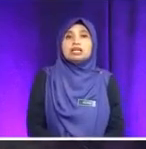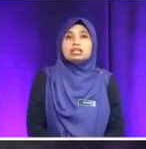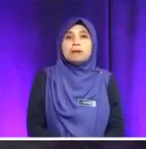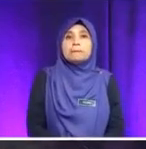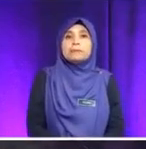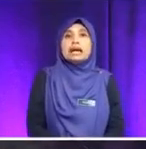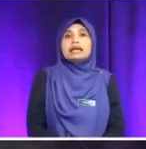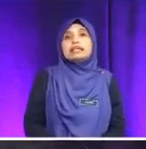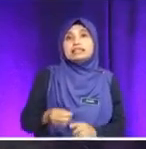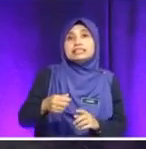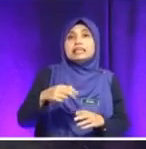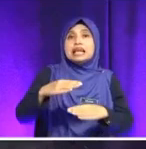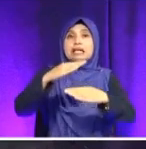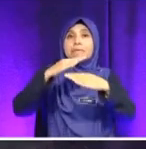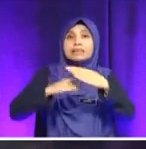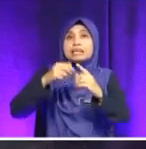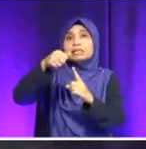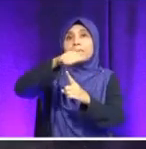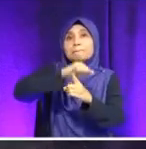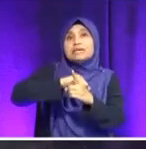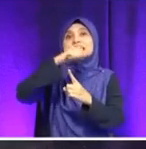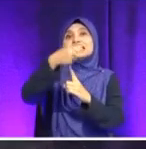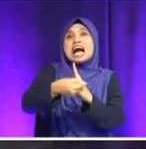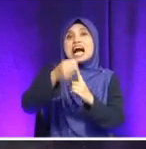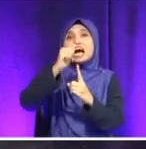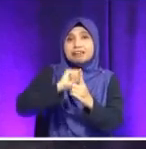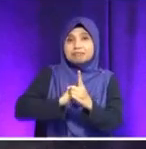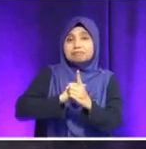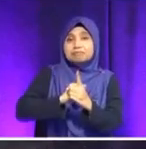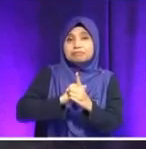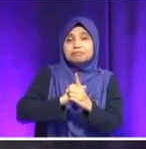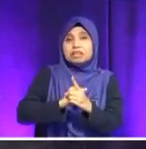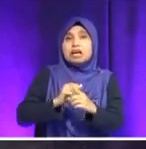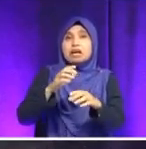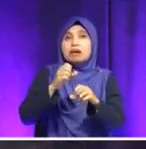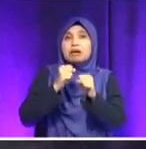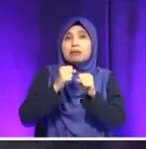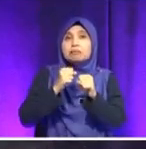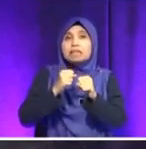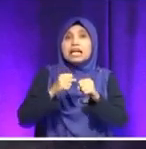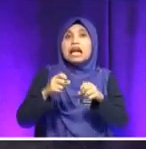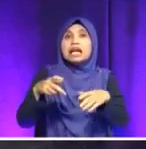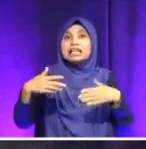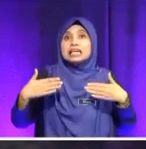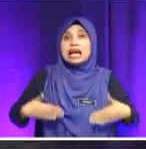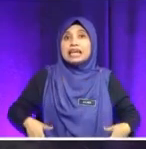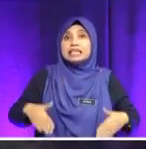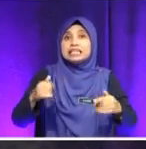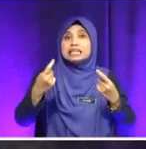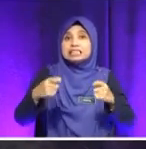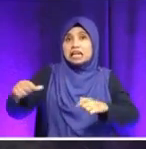pisang ataupun peeling banana. Baik, cikgu. Okey, ambilkan kain napkin yang telah diseterika dan